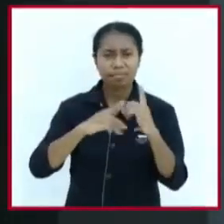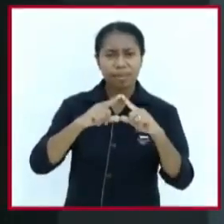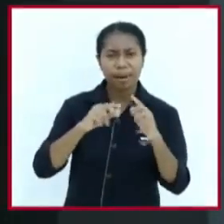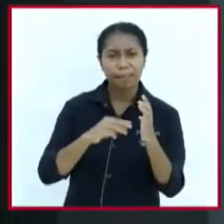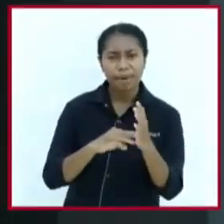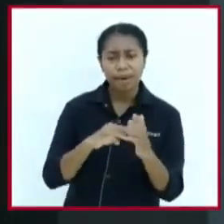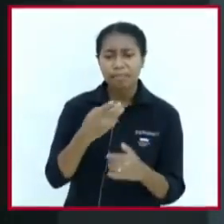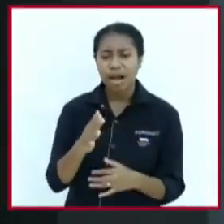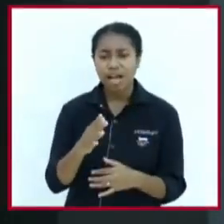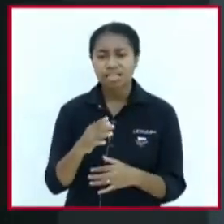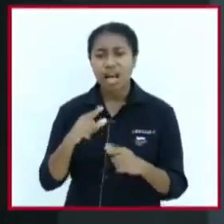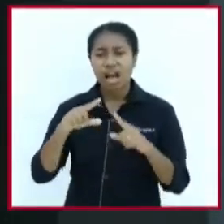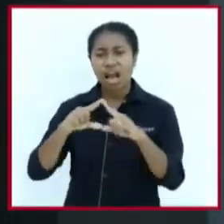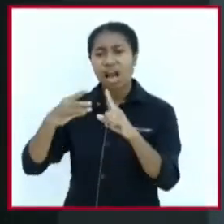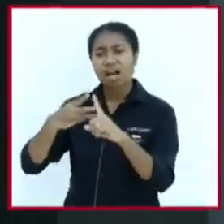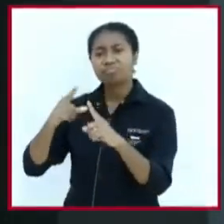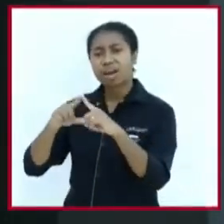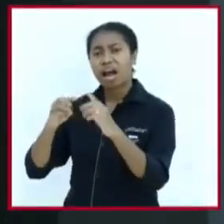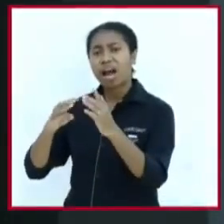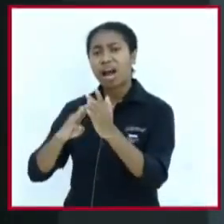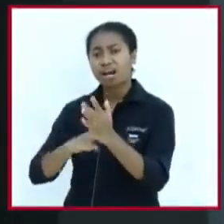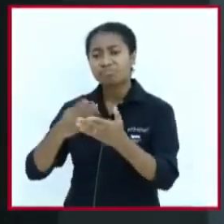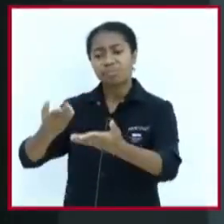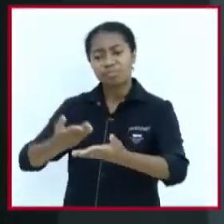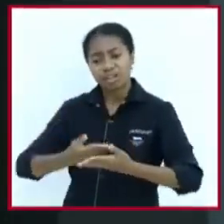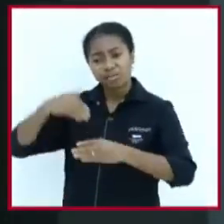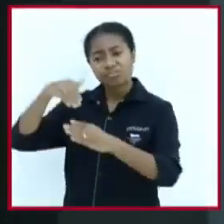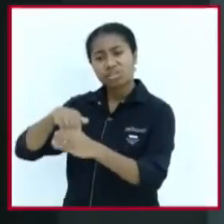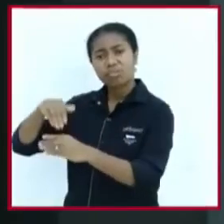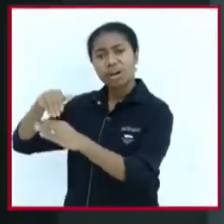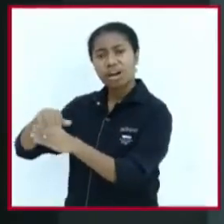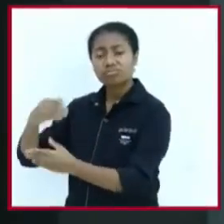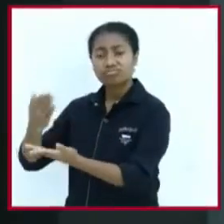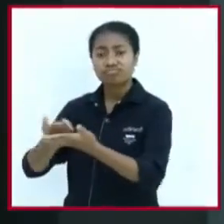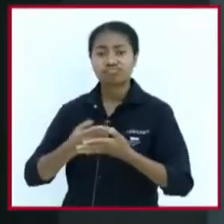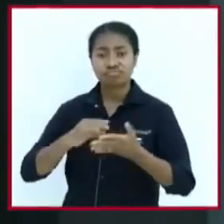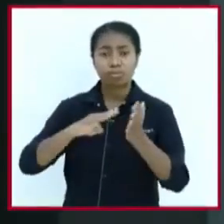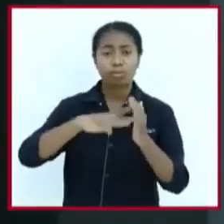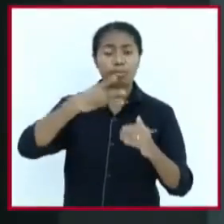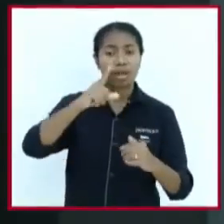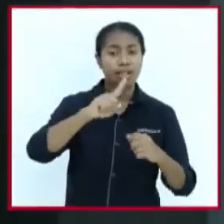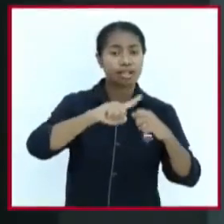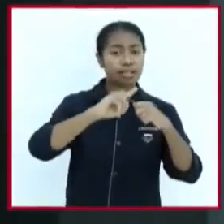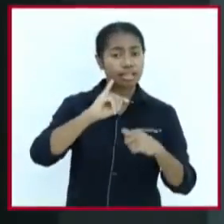persembahan persepuluhan kepada dia makanya dia memberkati Diana moyangmu yaitu Abraham